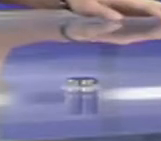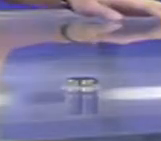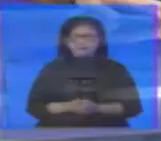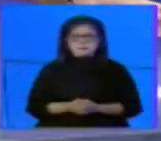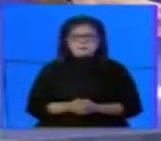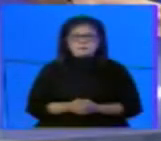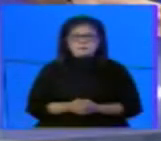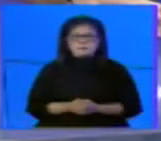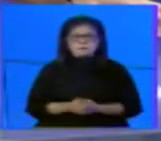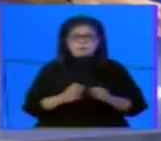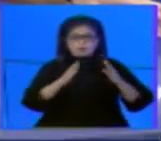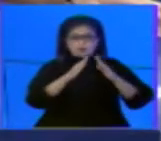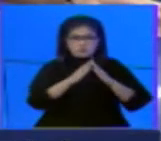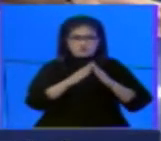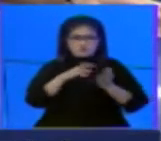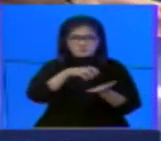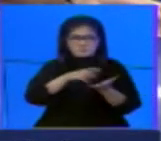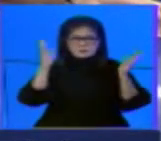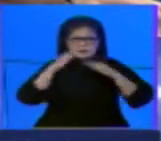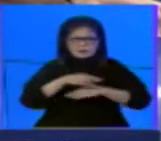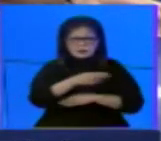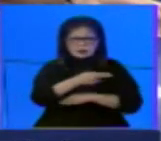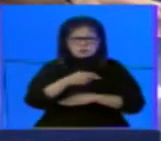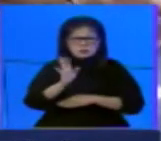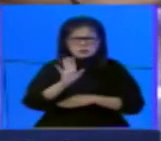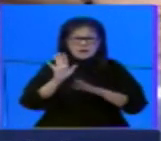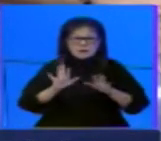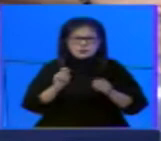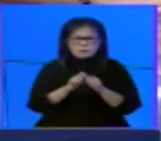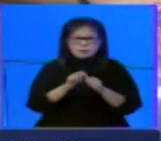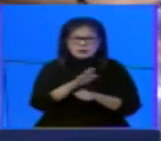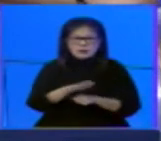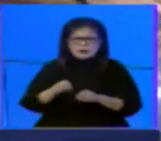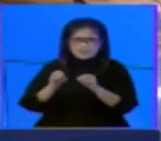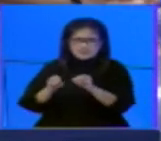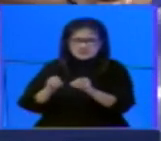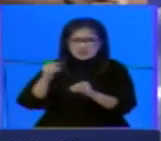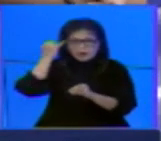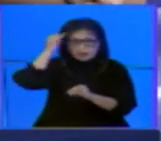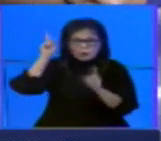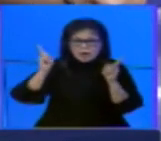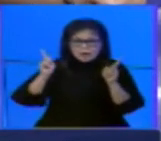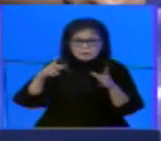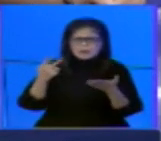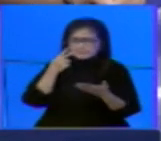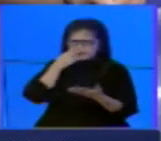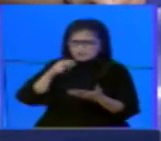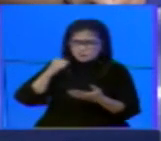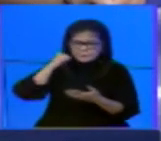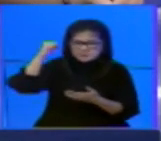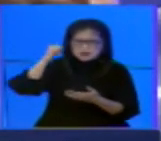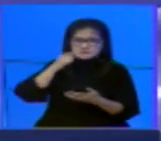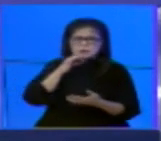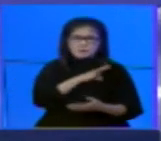Kembali bersama kami, pemirsa. Pondok pesantren di Indonesia tidak hanya membuat anak didiknya kaya akan ilmu agama. Kini semakin peduli akan